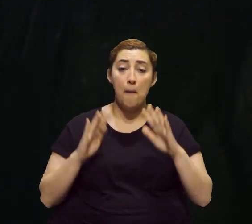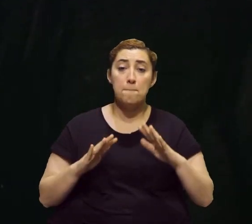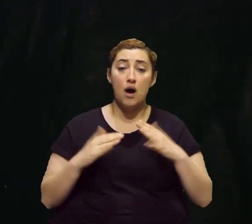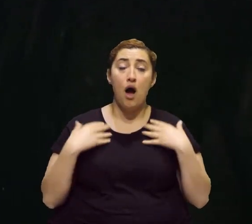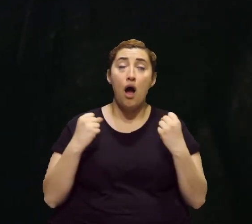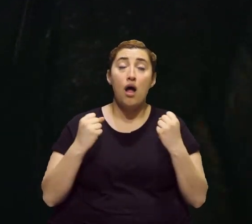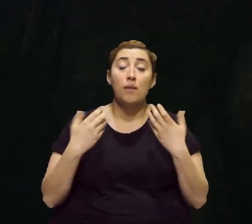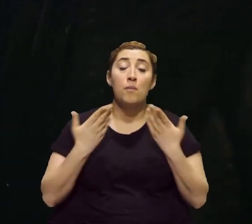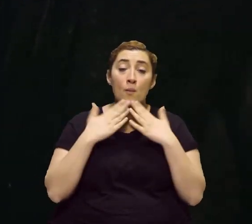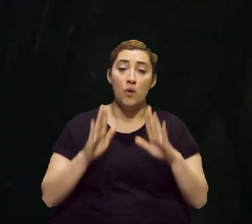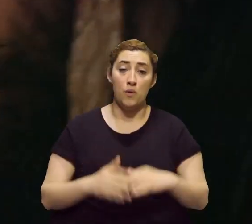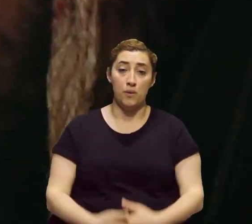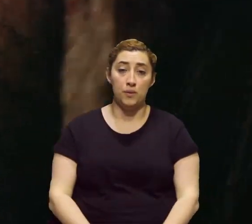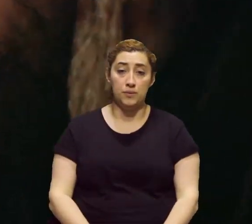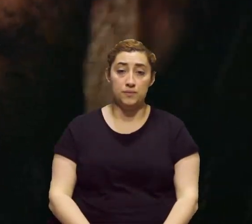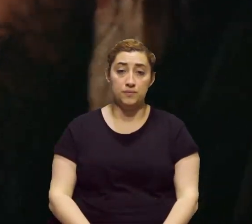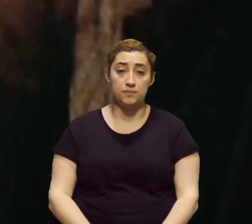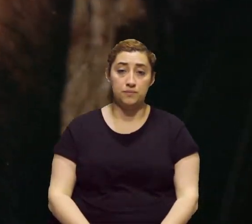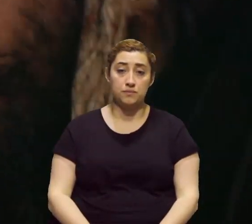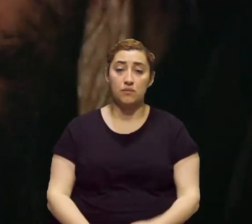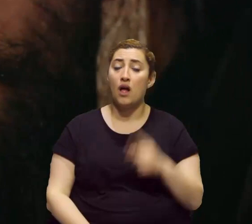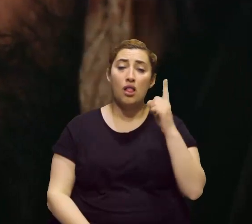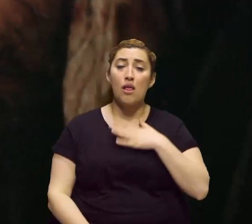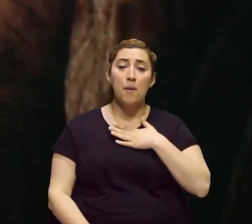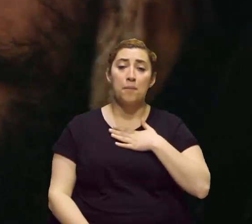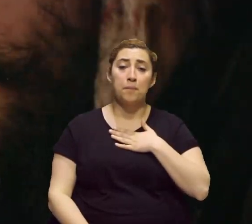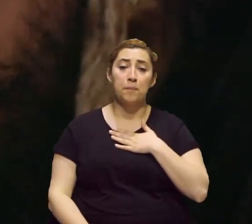Ama mecalim kalmadı. Allah'ım.